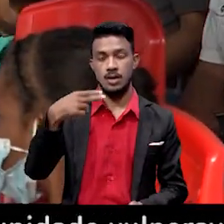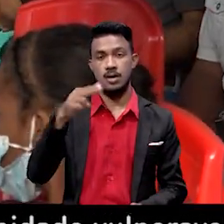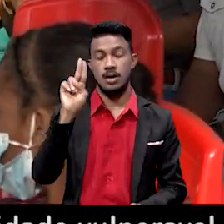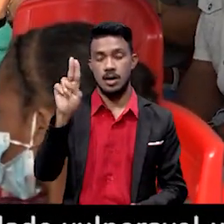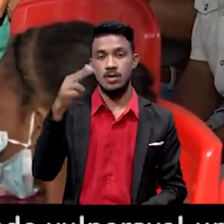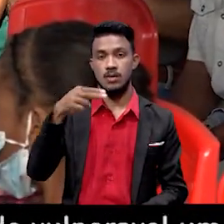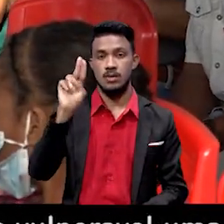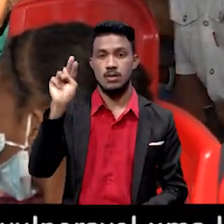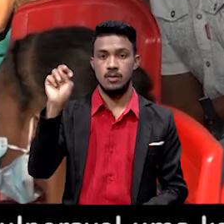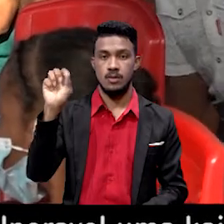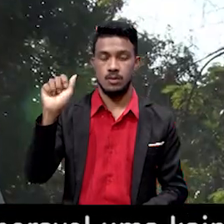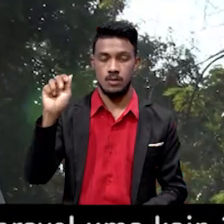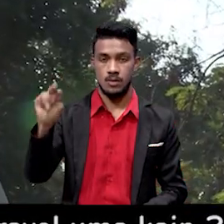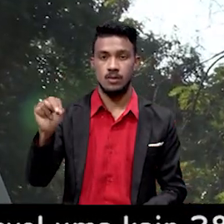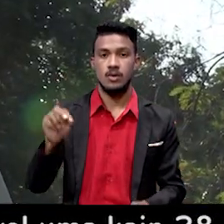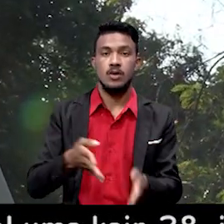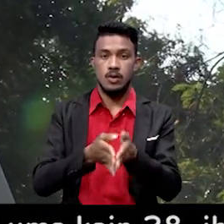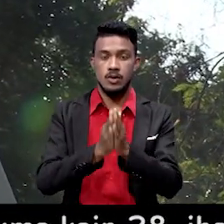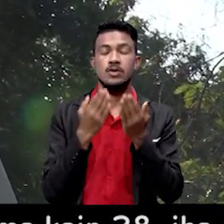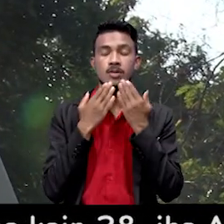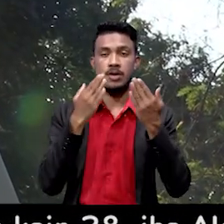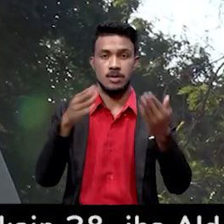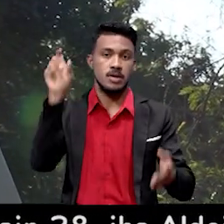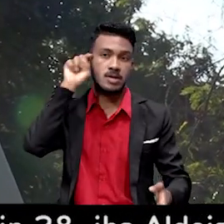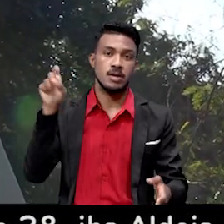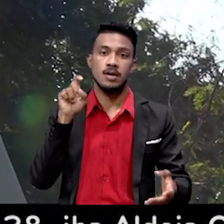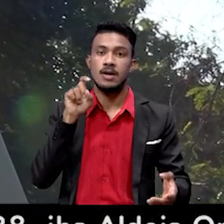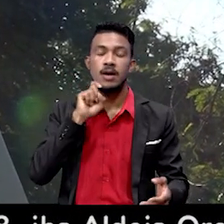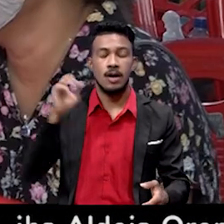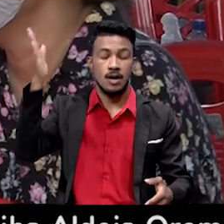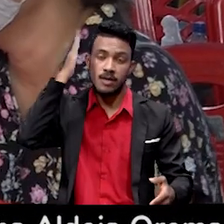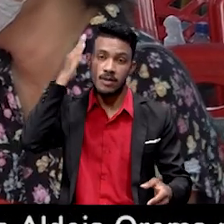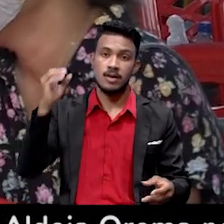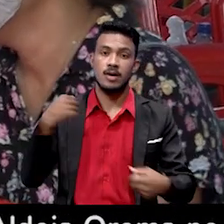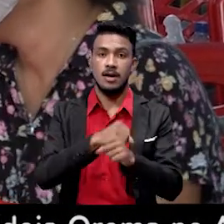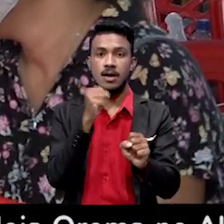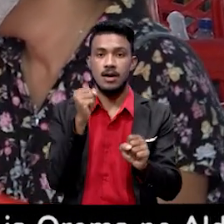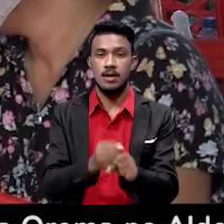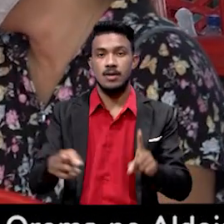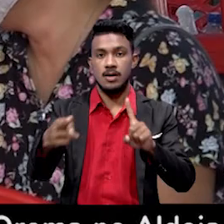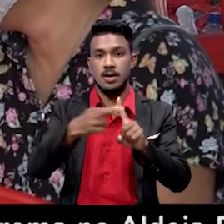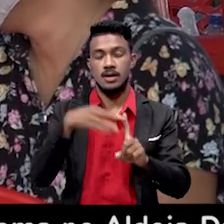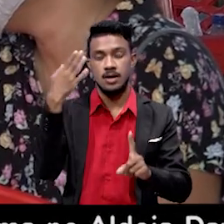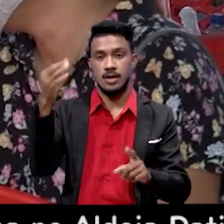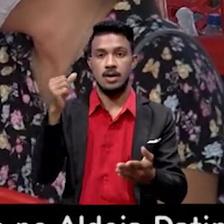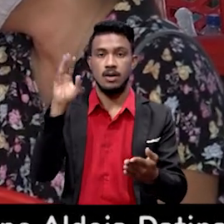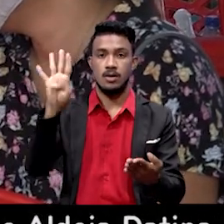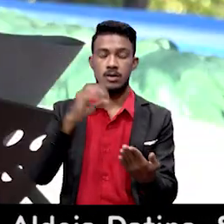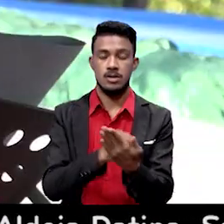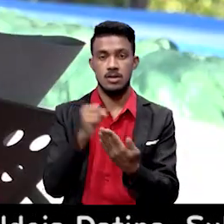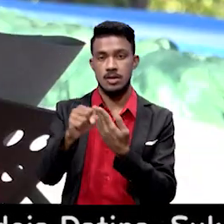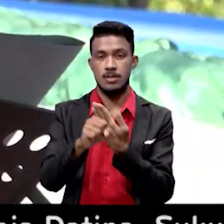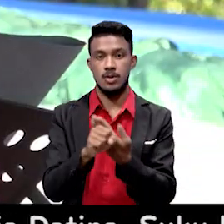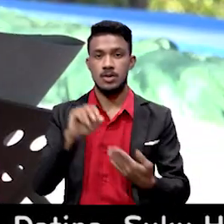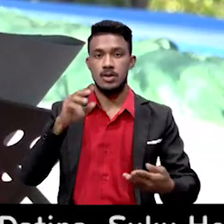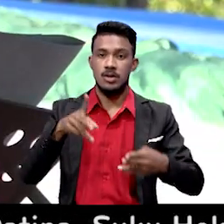Kaira Lasanana Gusmaung nudar iniciador bahari monumento 4 de setembro ia Ohung. Ia cerimônia